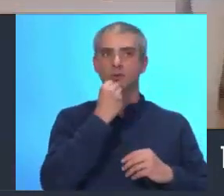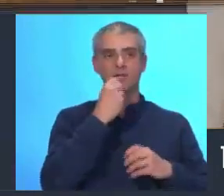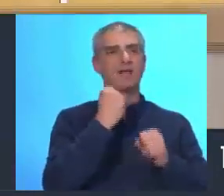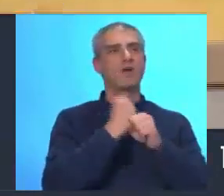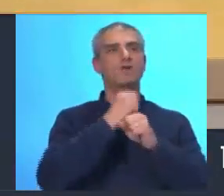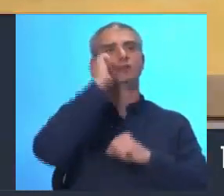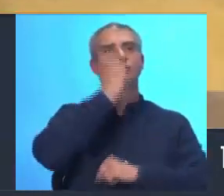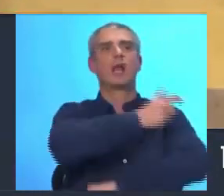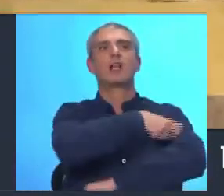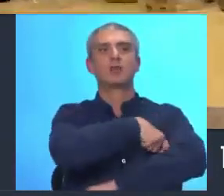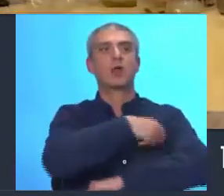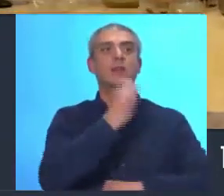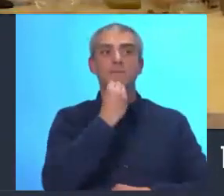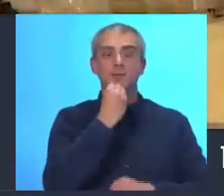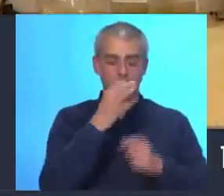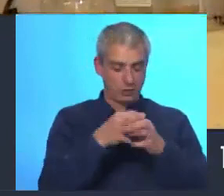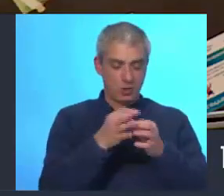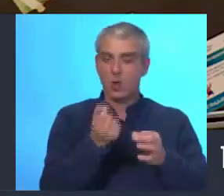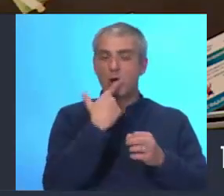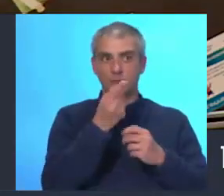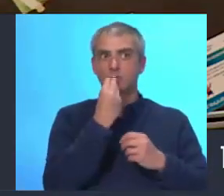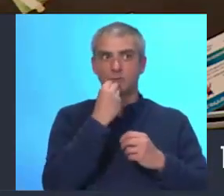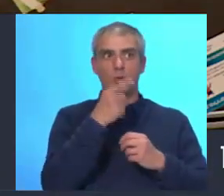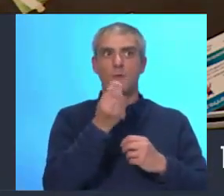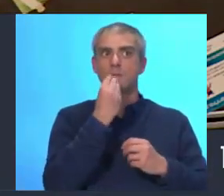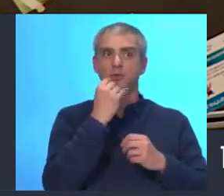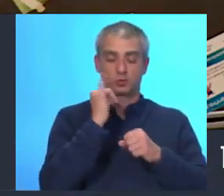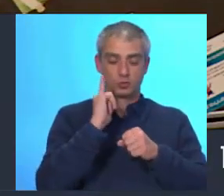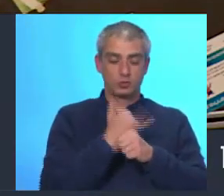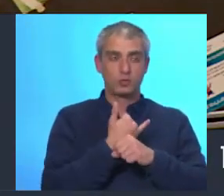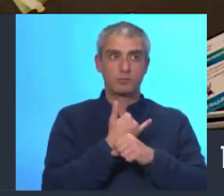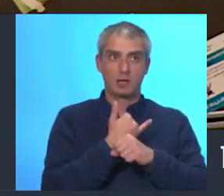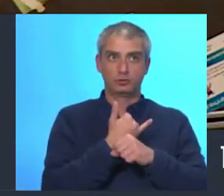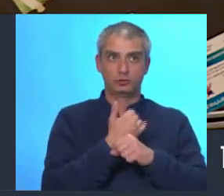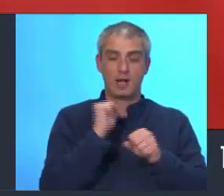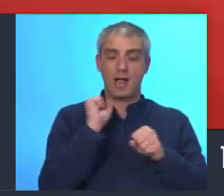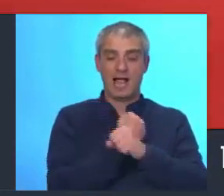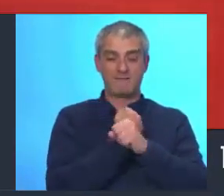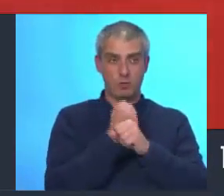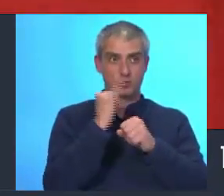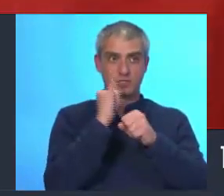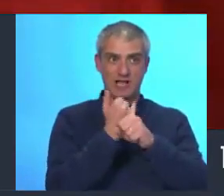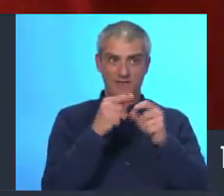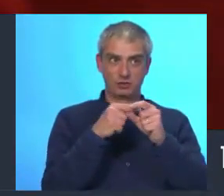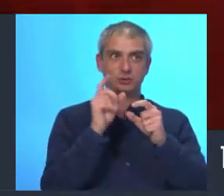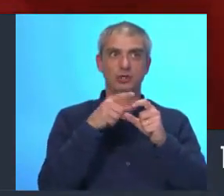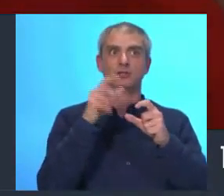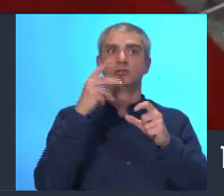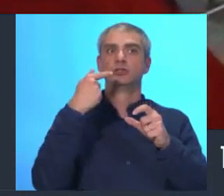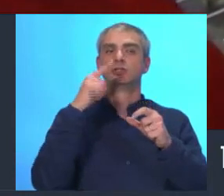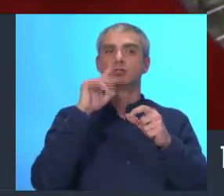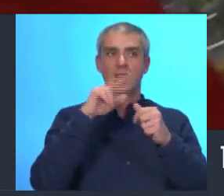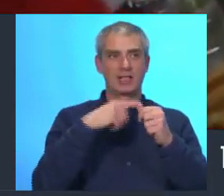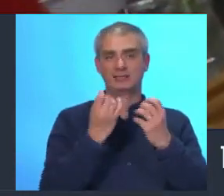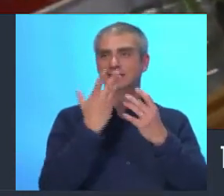הסוציאלי התורן. המזון בקפסולות שנאכל הוא מזון שיובש בהקפאה. יש צ'ילי קונקרנה,